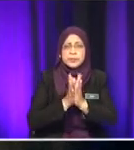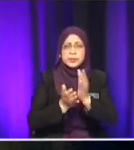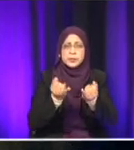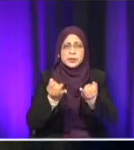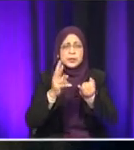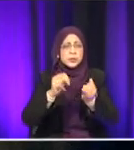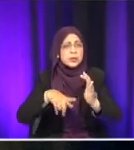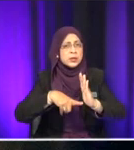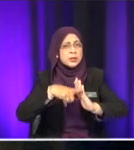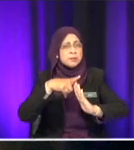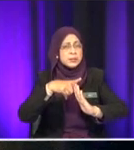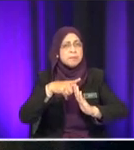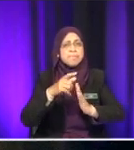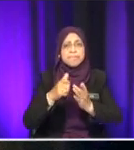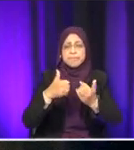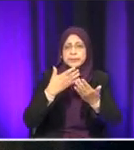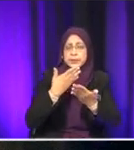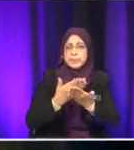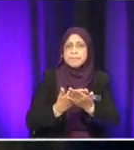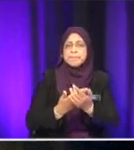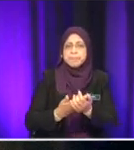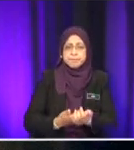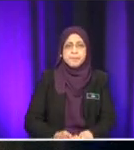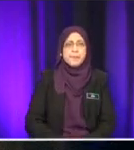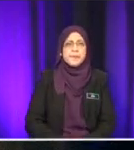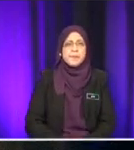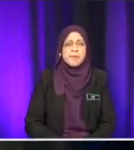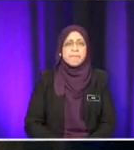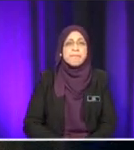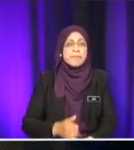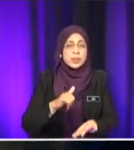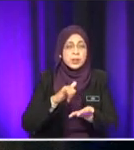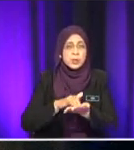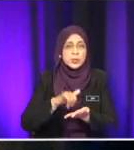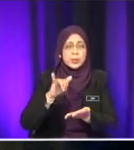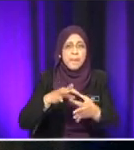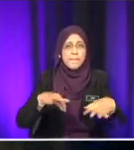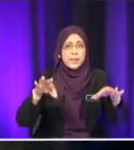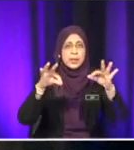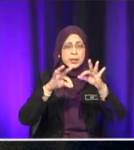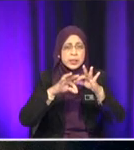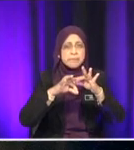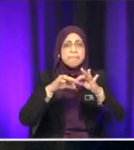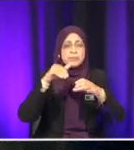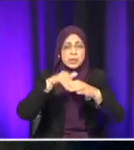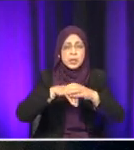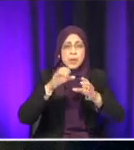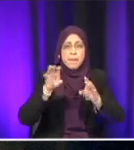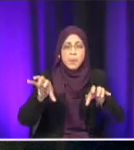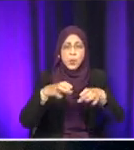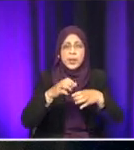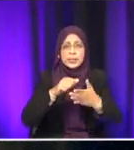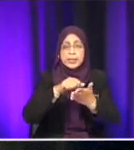itu lebih simetri itu yang kita perlu dalam penghasilan seni Arca itu sendiri ya